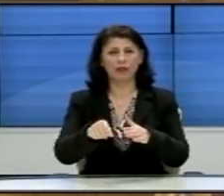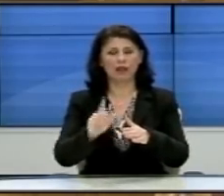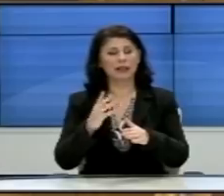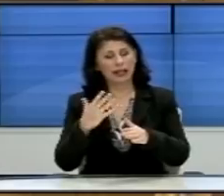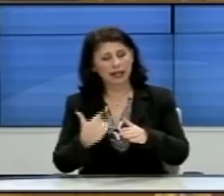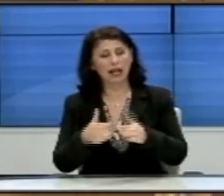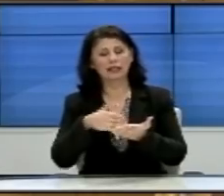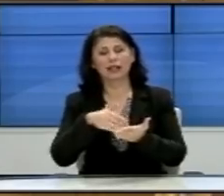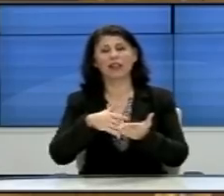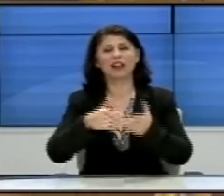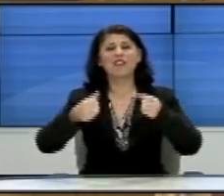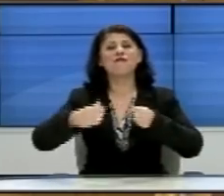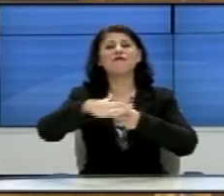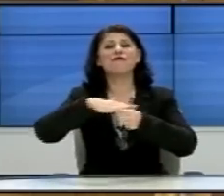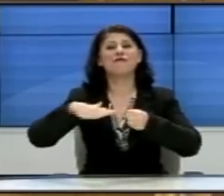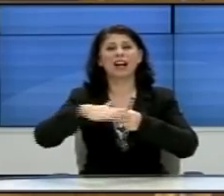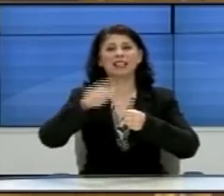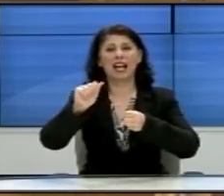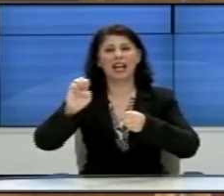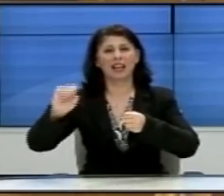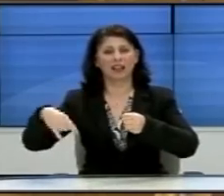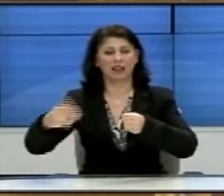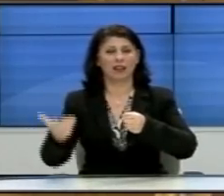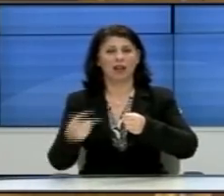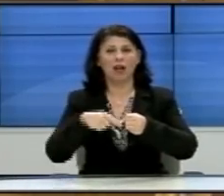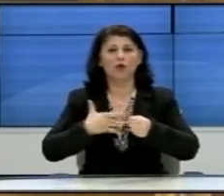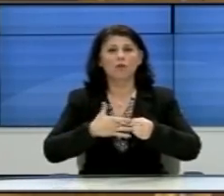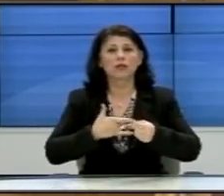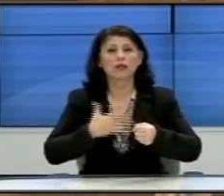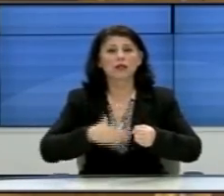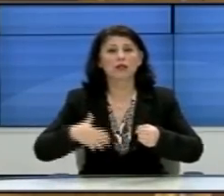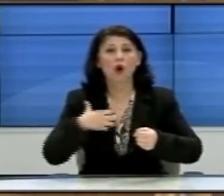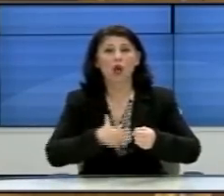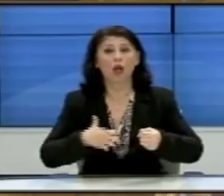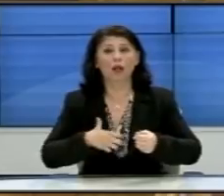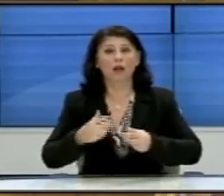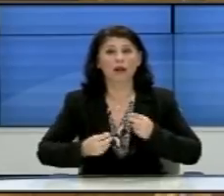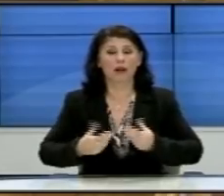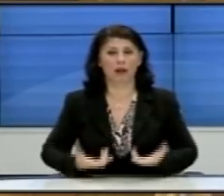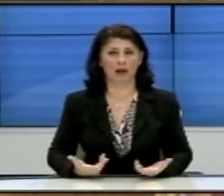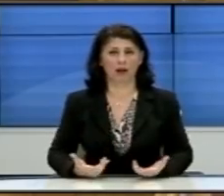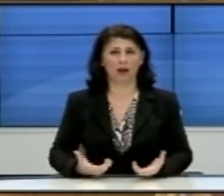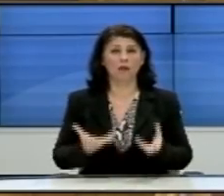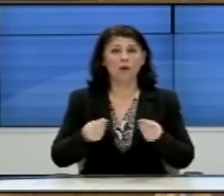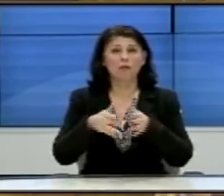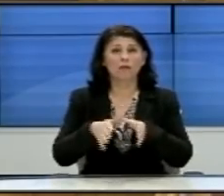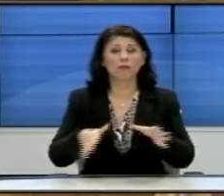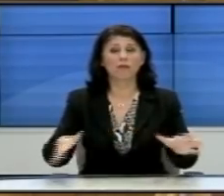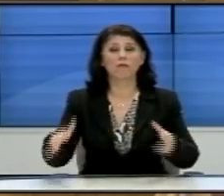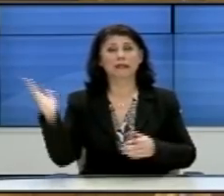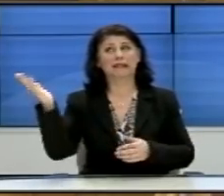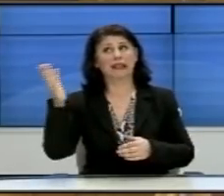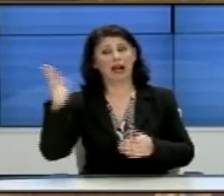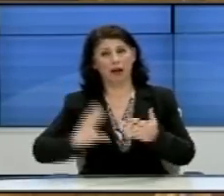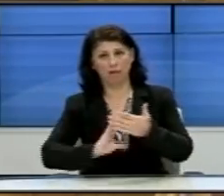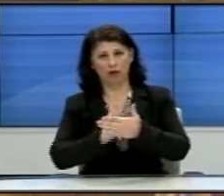Είναι άδικο, είναι αντιπαιδαγωγικό και ψυχοφθόρο. Όλη αυτή η προπαγάνδα σας περί δήθεν